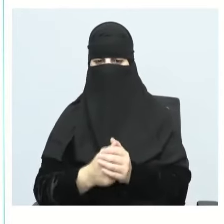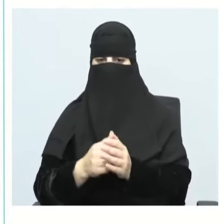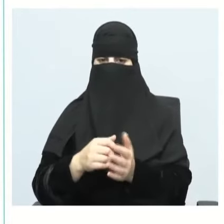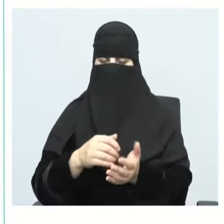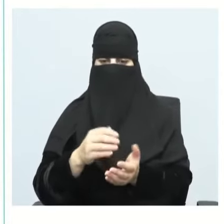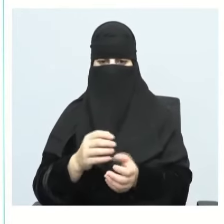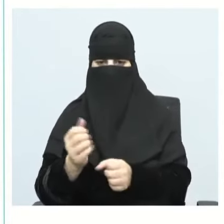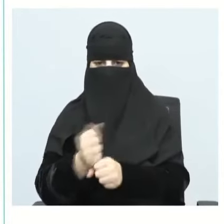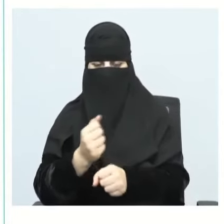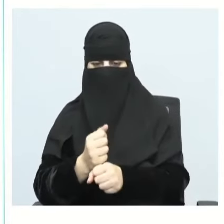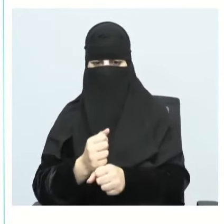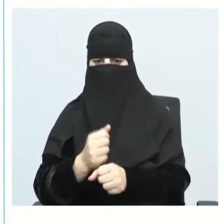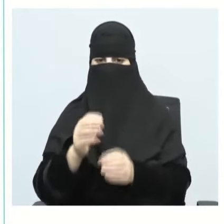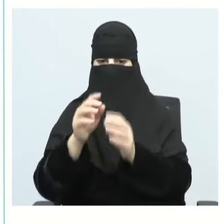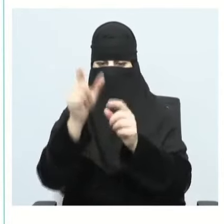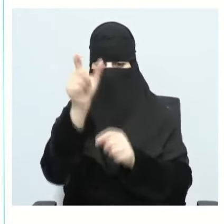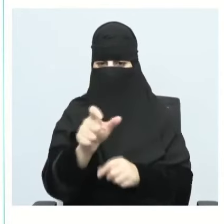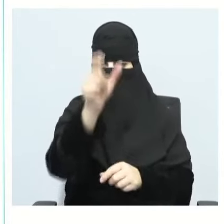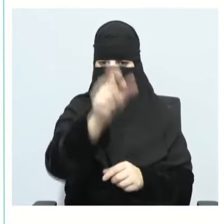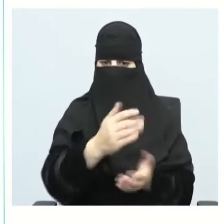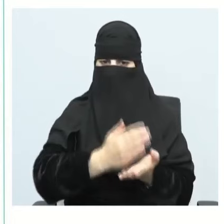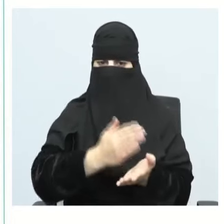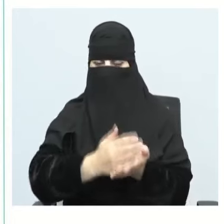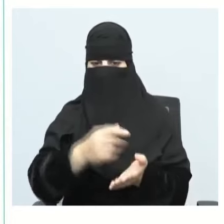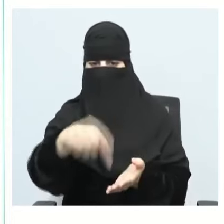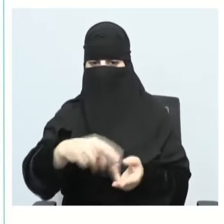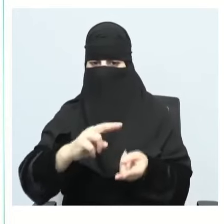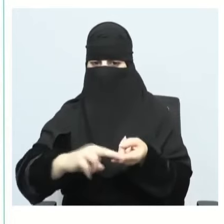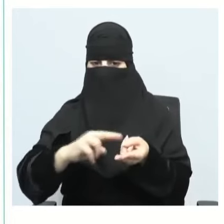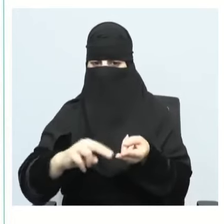قائمه نكمل له الحل